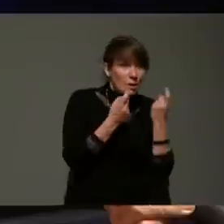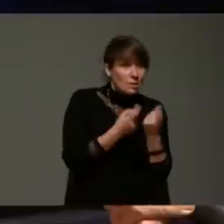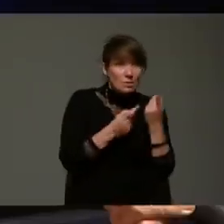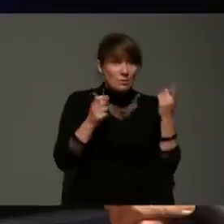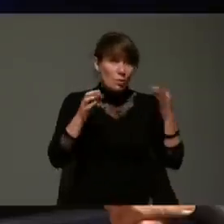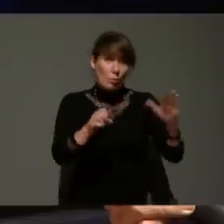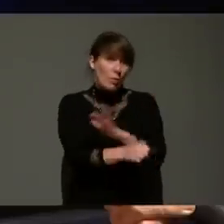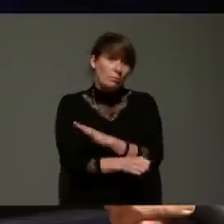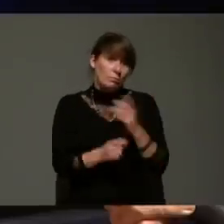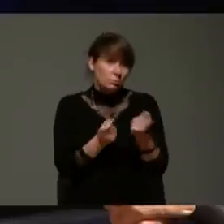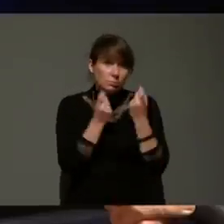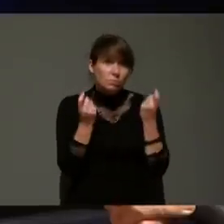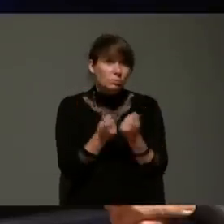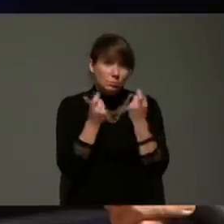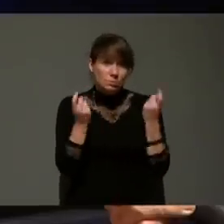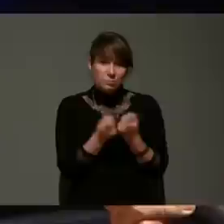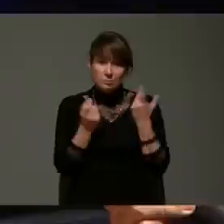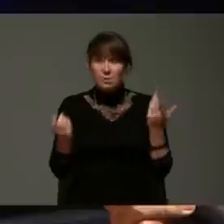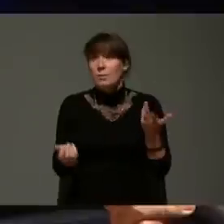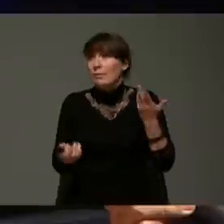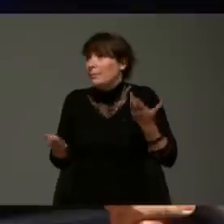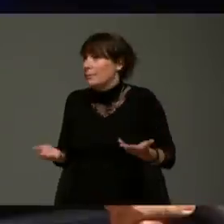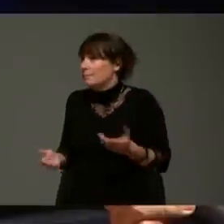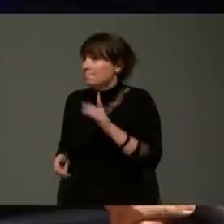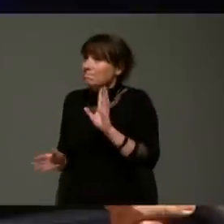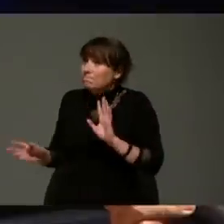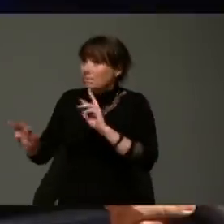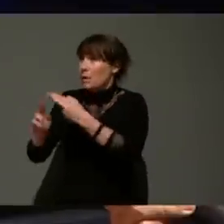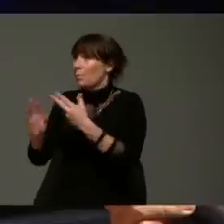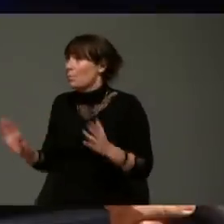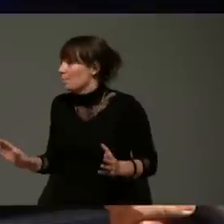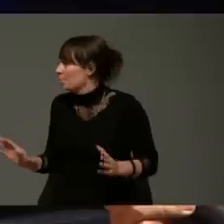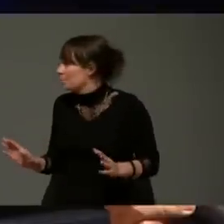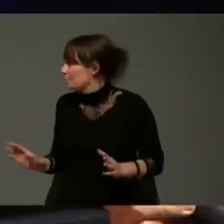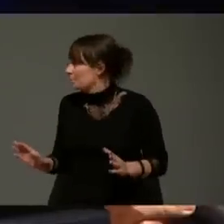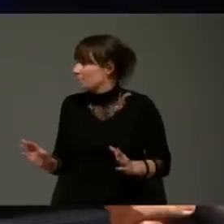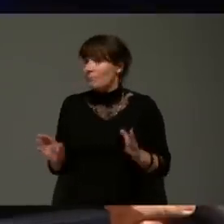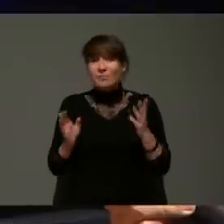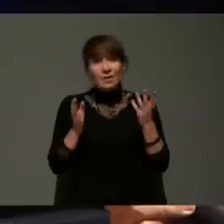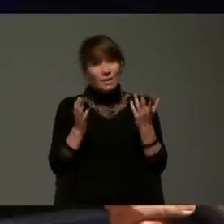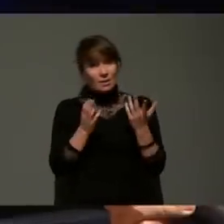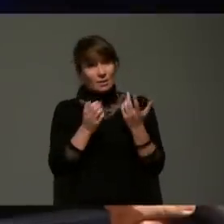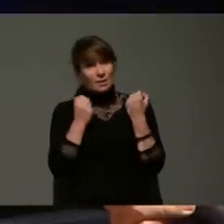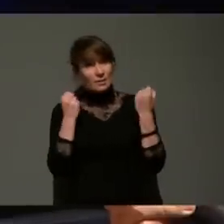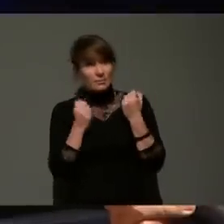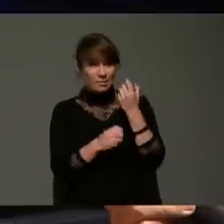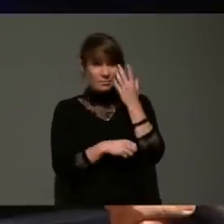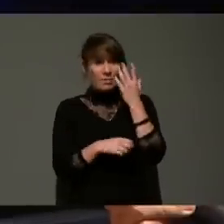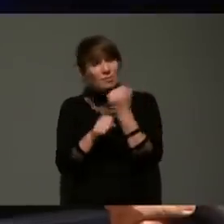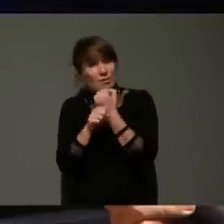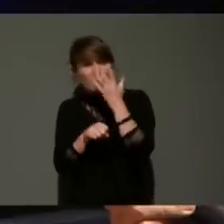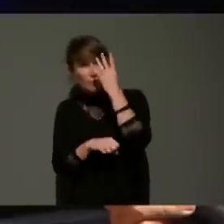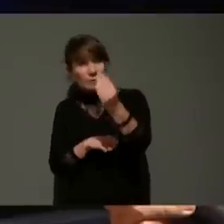plein. Maintenant, te dire que, je vais revenir dans mes souvenirs un petit peu, te dire que mon activité professionnelle perturbait mon